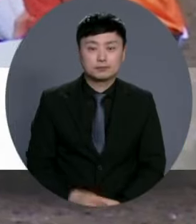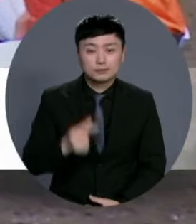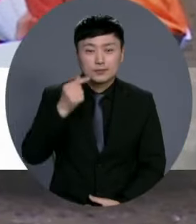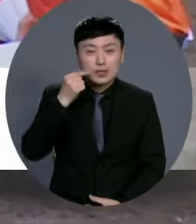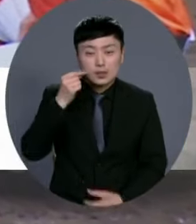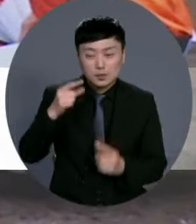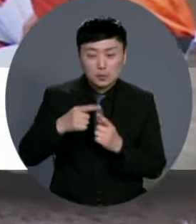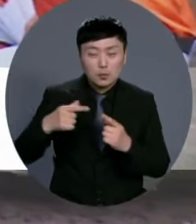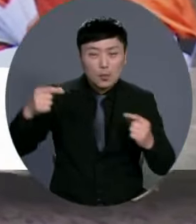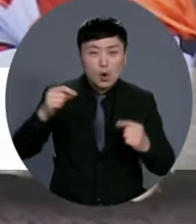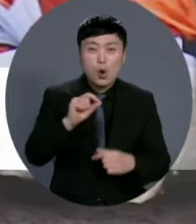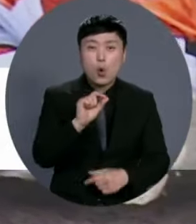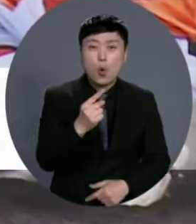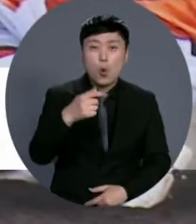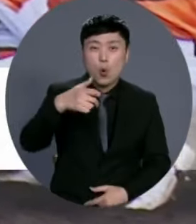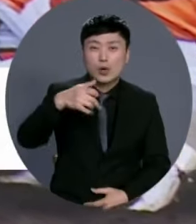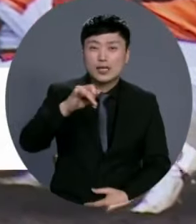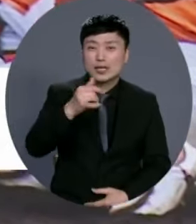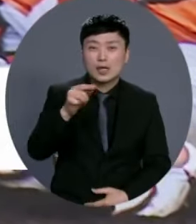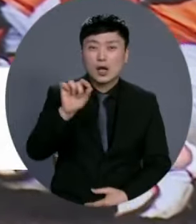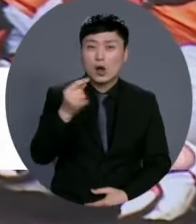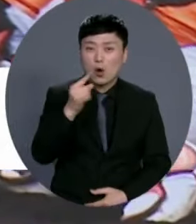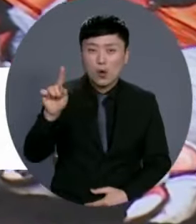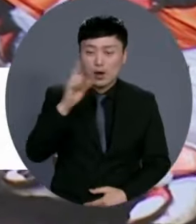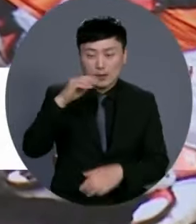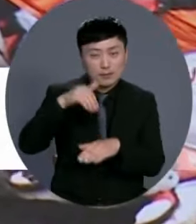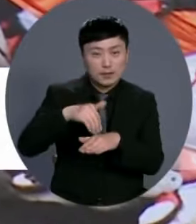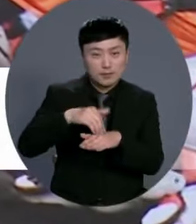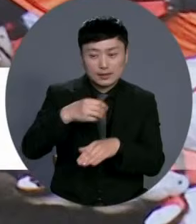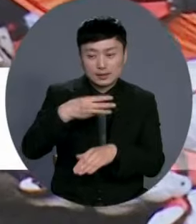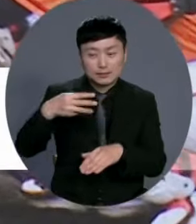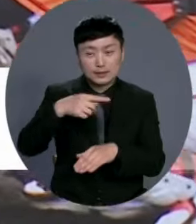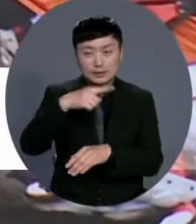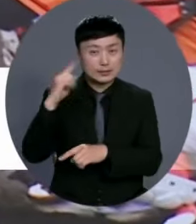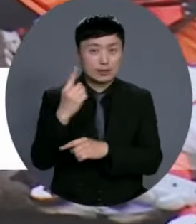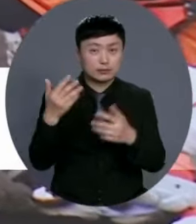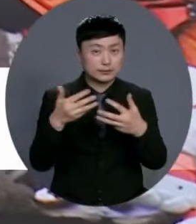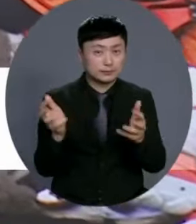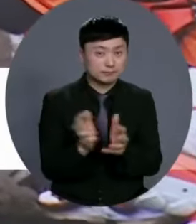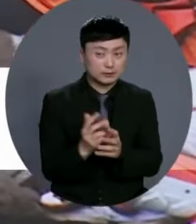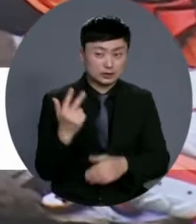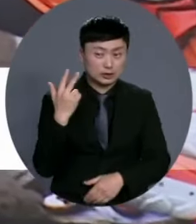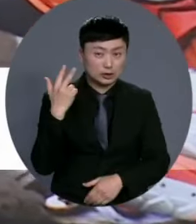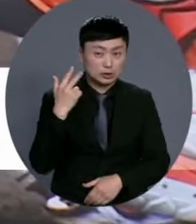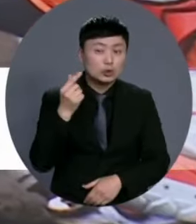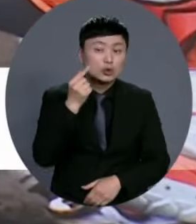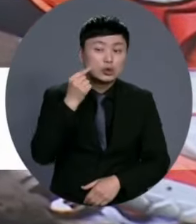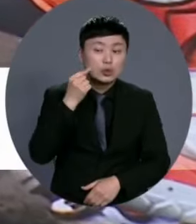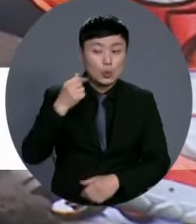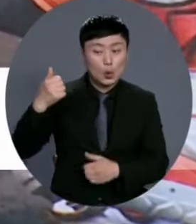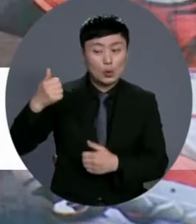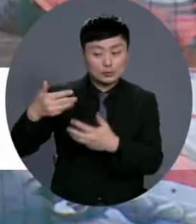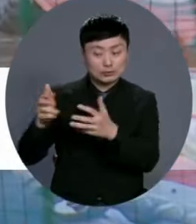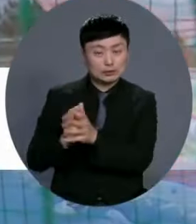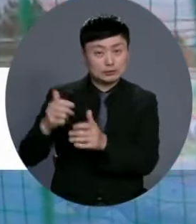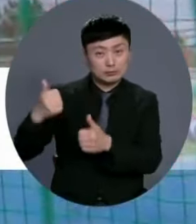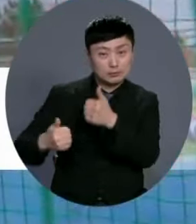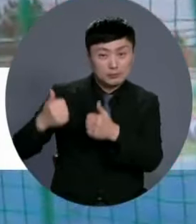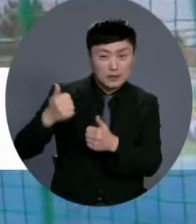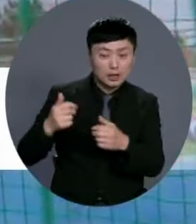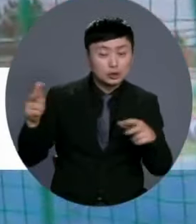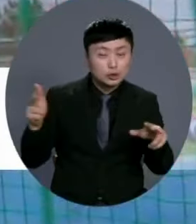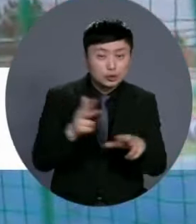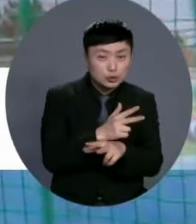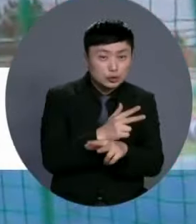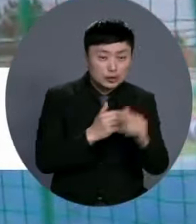일본 오키나와에서 전지 훈련을 이어가고 있는 프로야구 삼성 라이온즈가 지난주까지 펼쳐진 일본 팀과의 맞대결에 이어